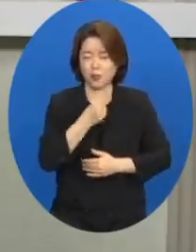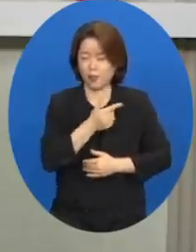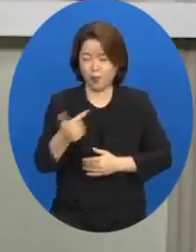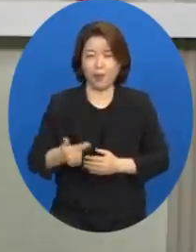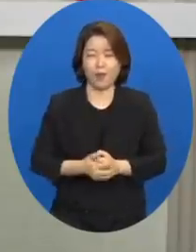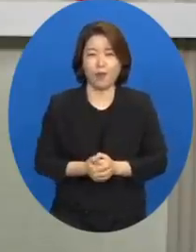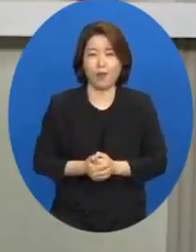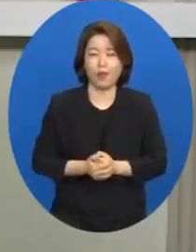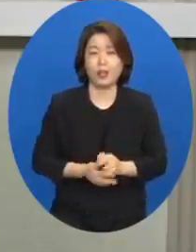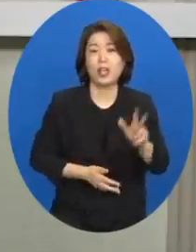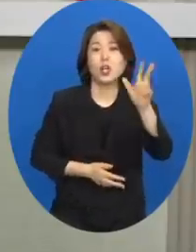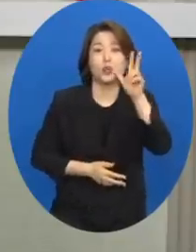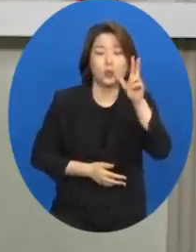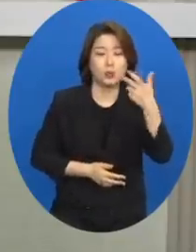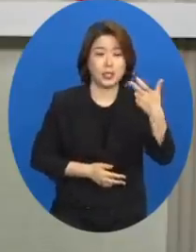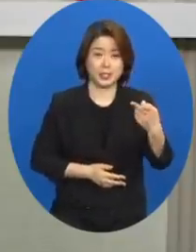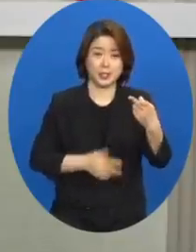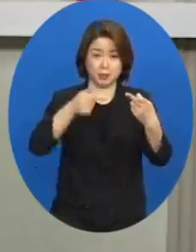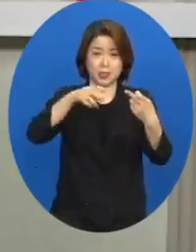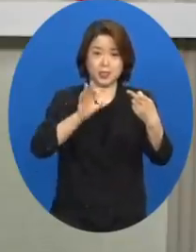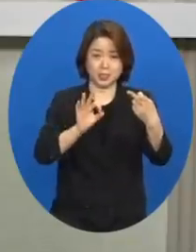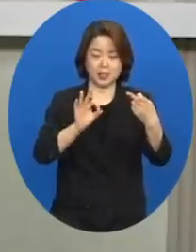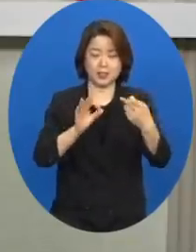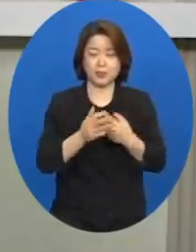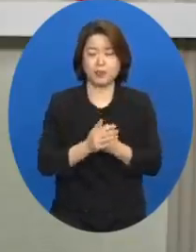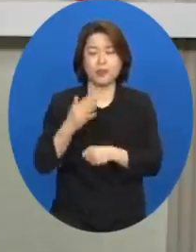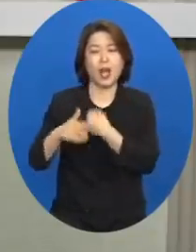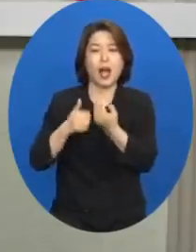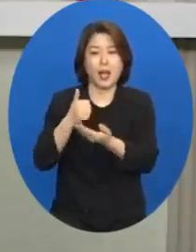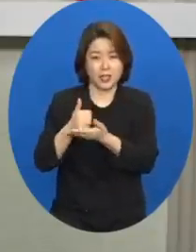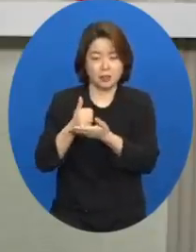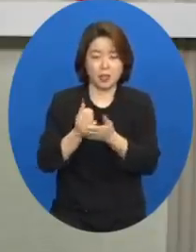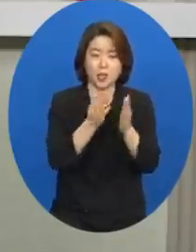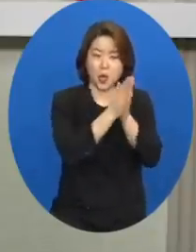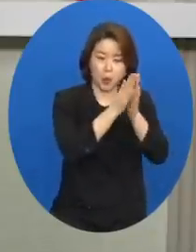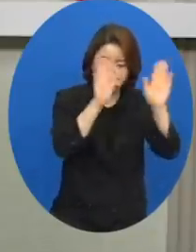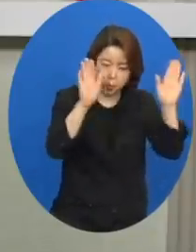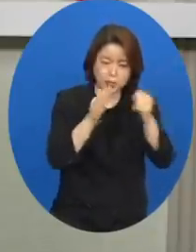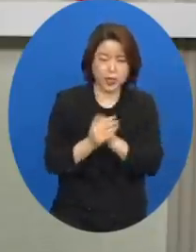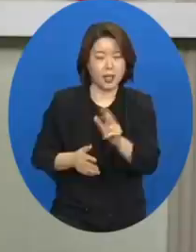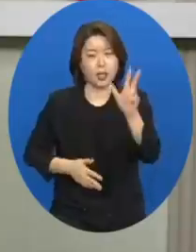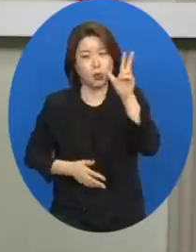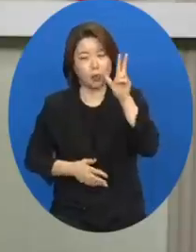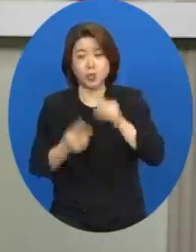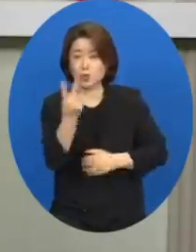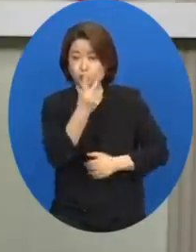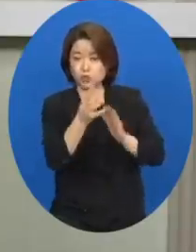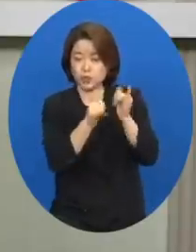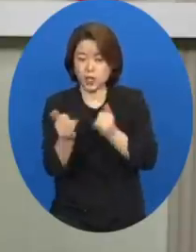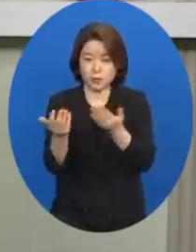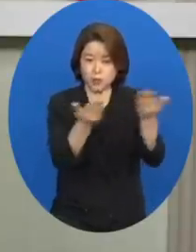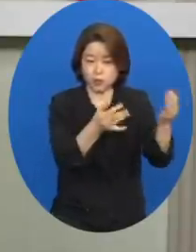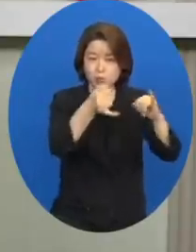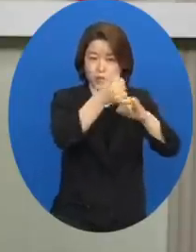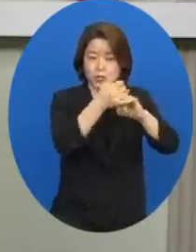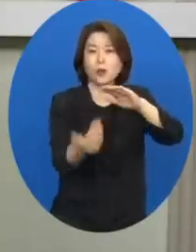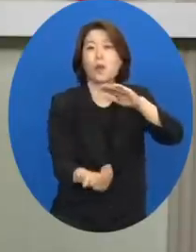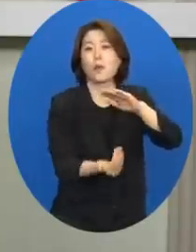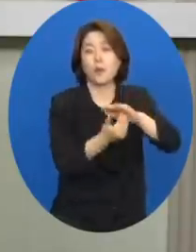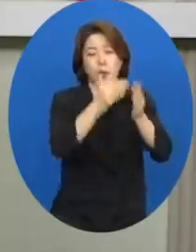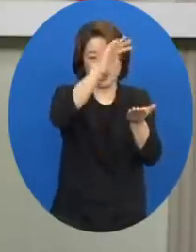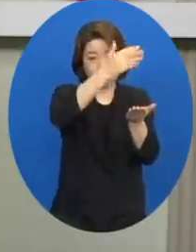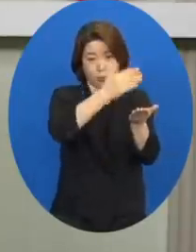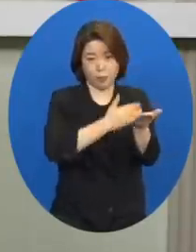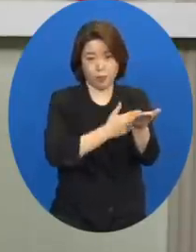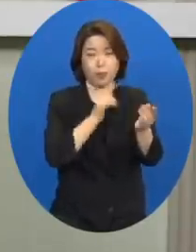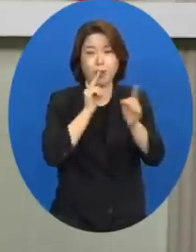이 여호수아 12장 은 하나님께서 모세와 여호수아에게 주신 약속을 성취하신 었다는 내용의